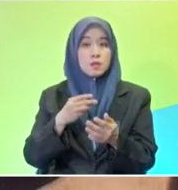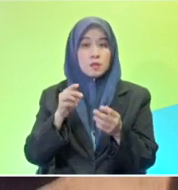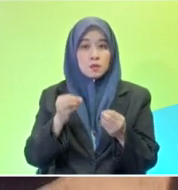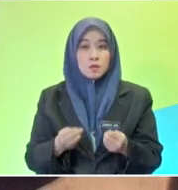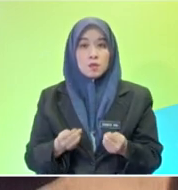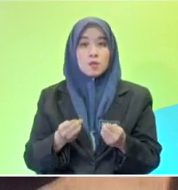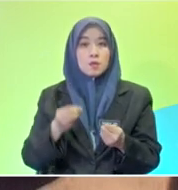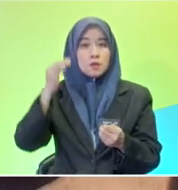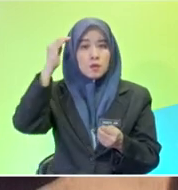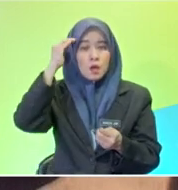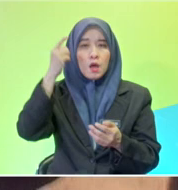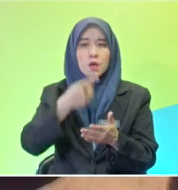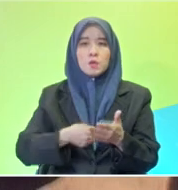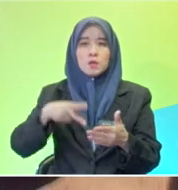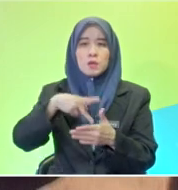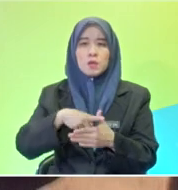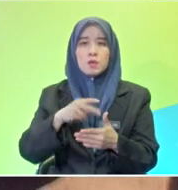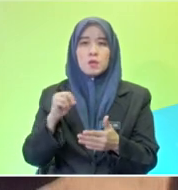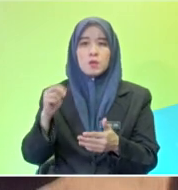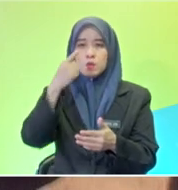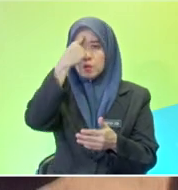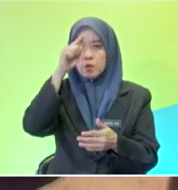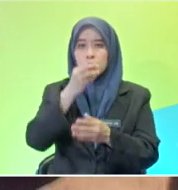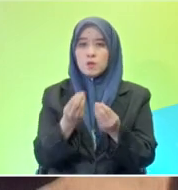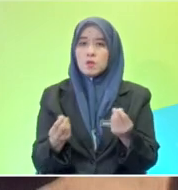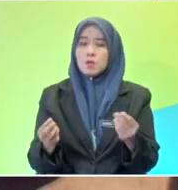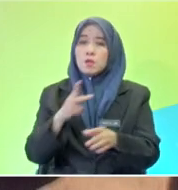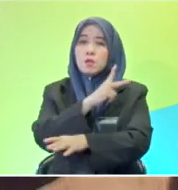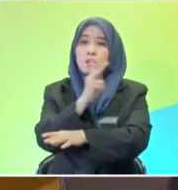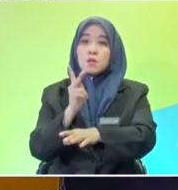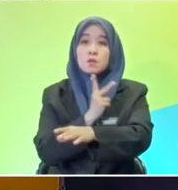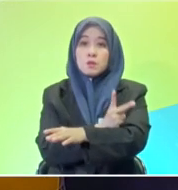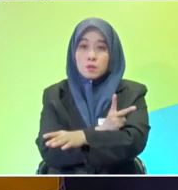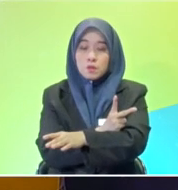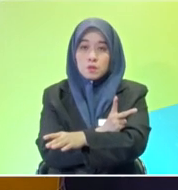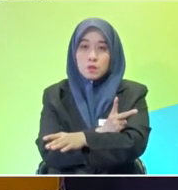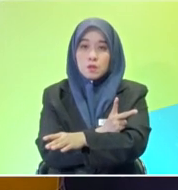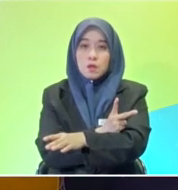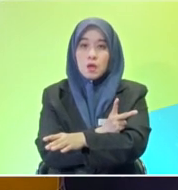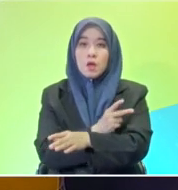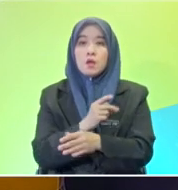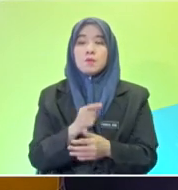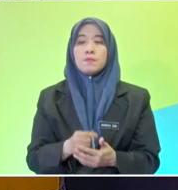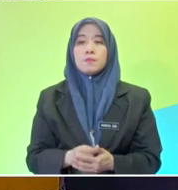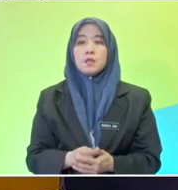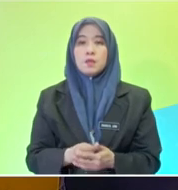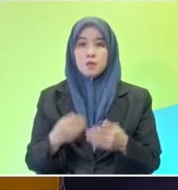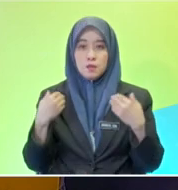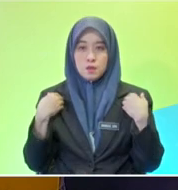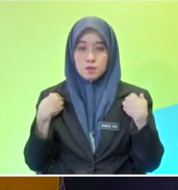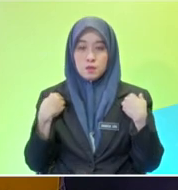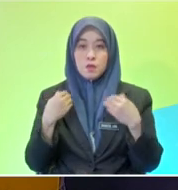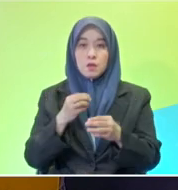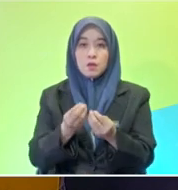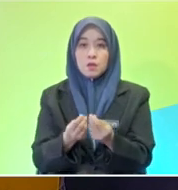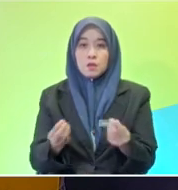Apakah kandungan bagi tanah kebun? Oh, tanah kebun pula. Tanah kebun. Okey, ini dia. Ini ada di sini, tanah